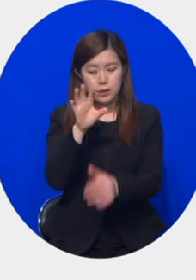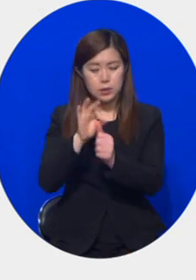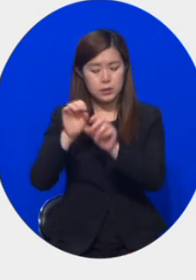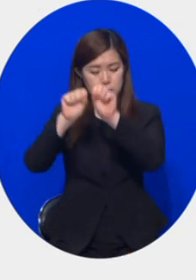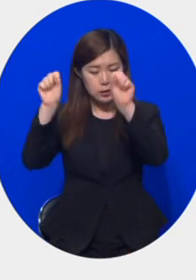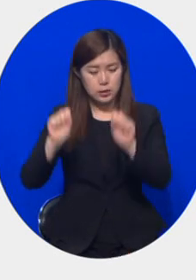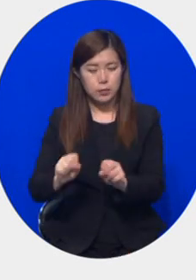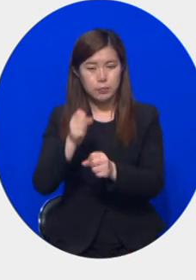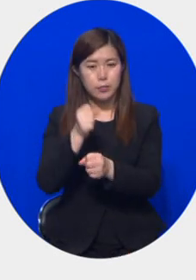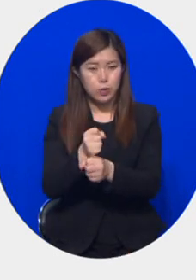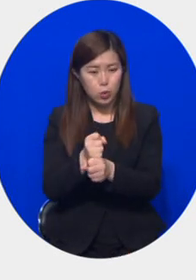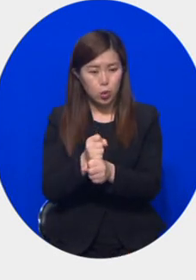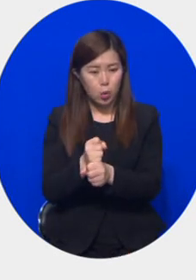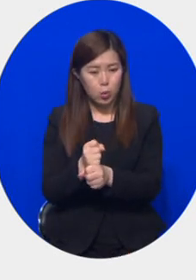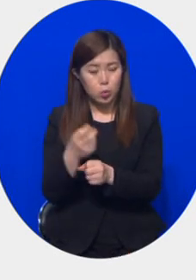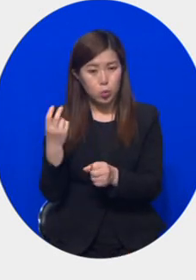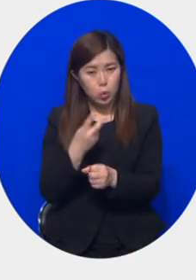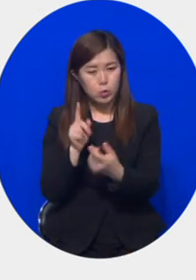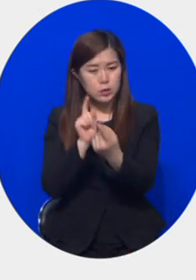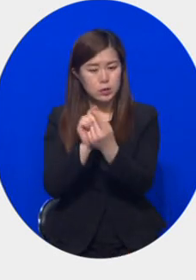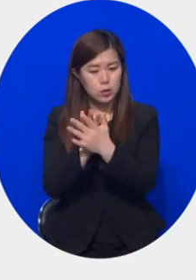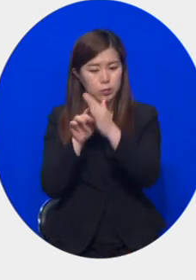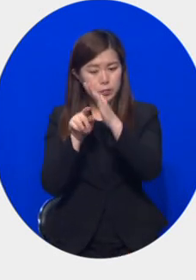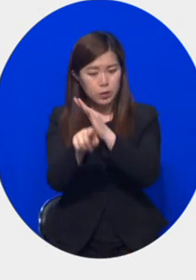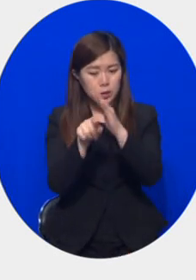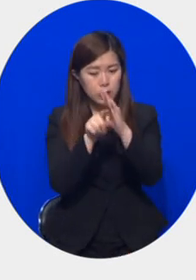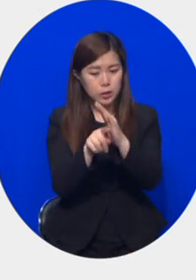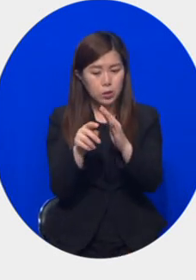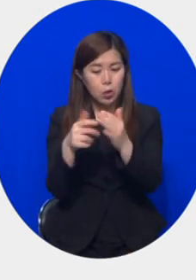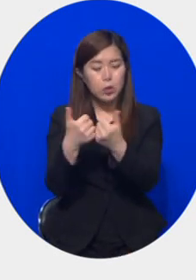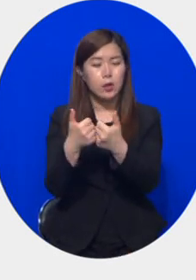주민센터를 중심으로 찾아가는 피해 상담소를 운영합니다.